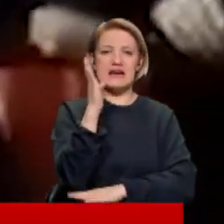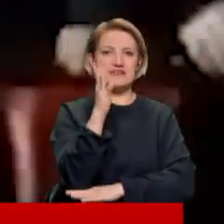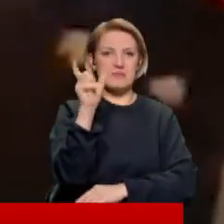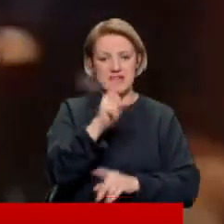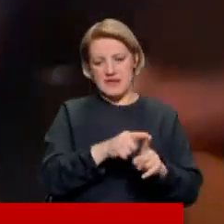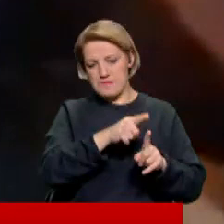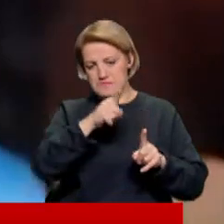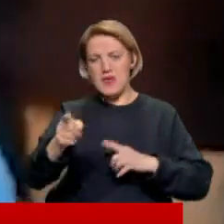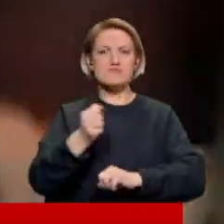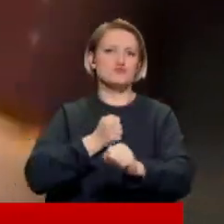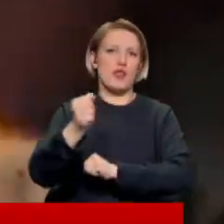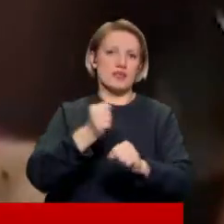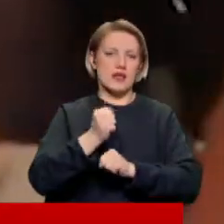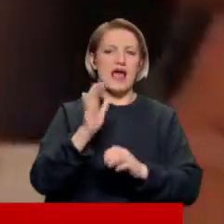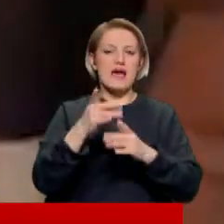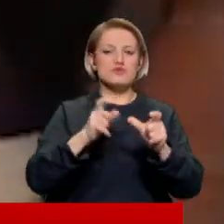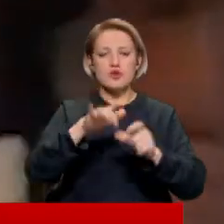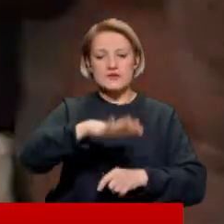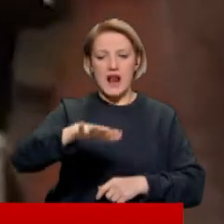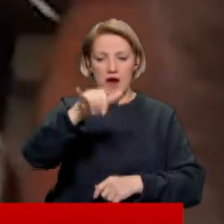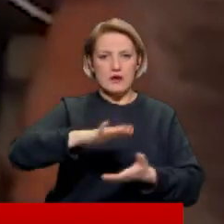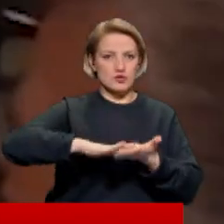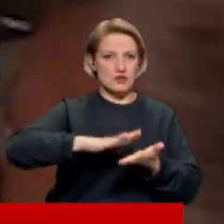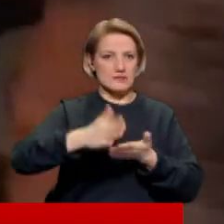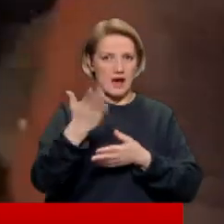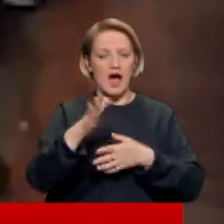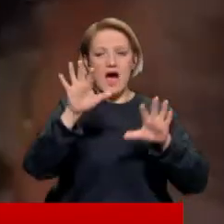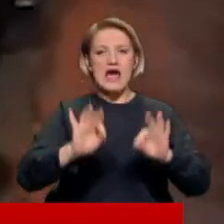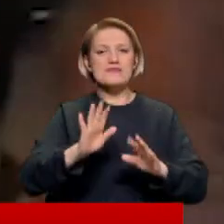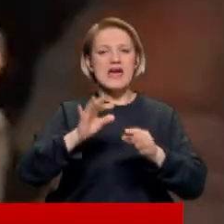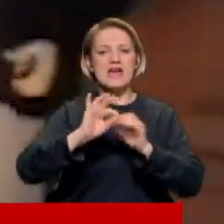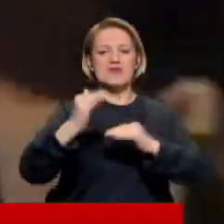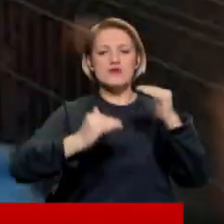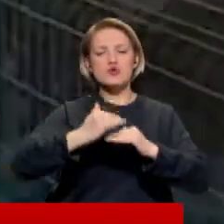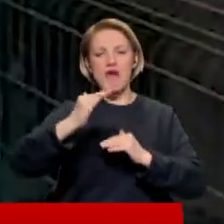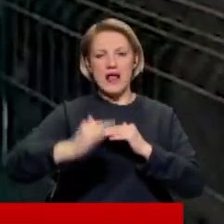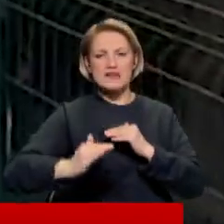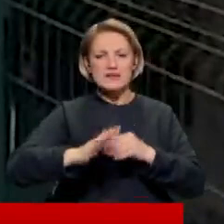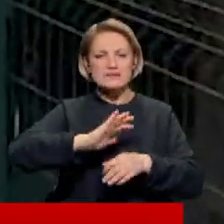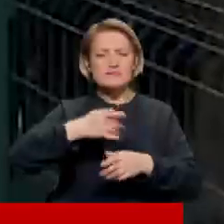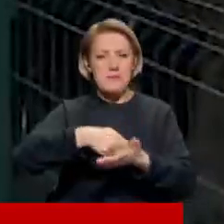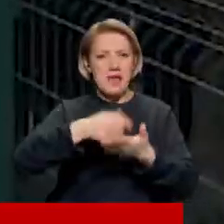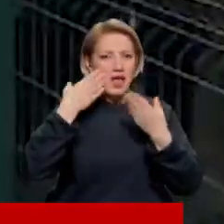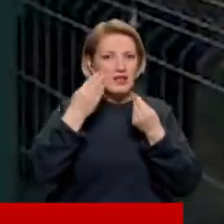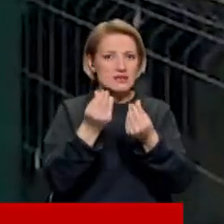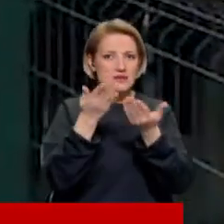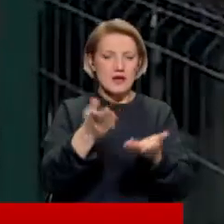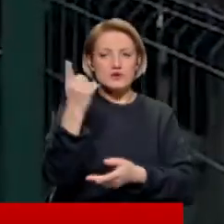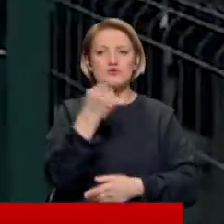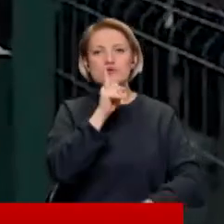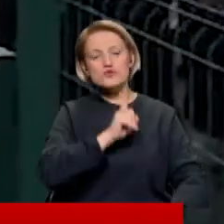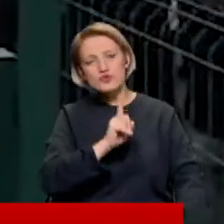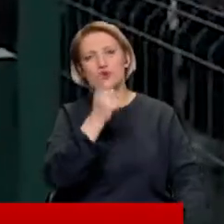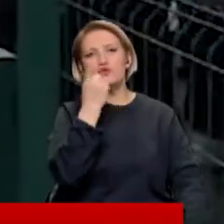ayından beri sürüyordu. Hem sosyal haklarının iyileştirilmesi hem de enflasyonun altında ezilen maaşlarına %100 ila